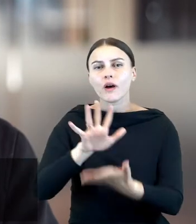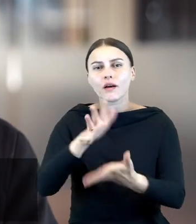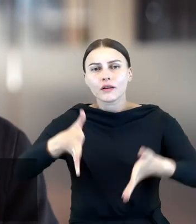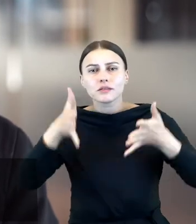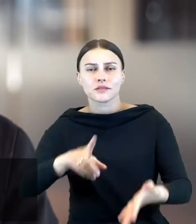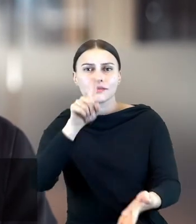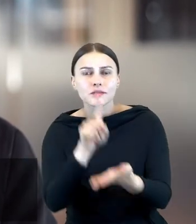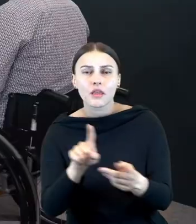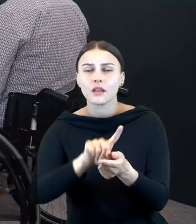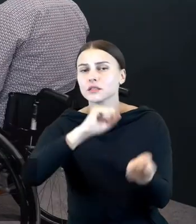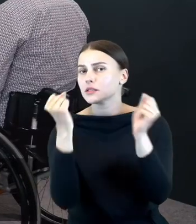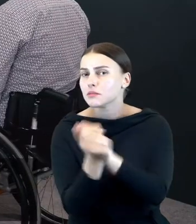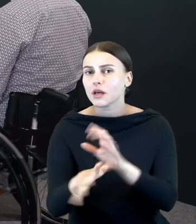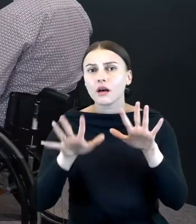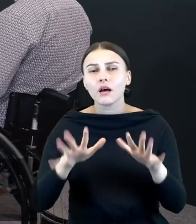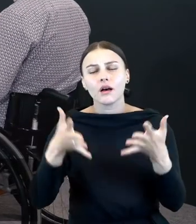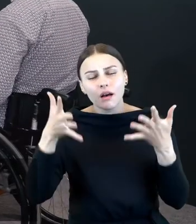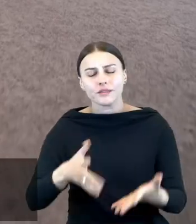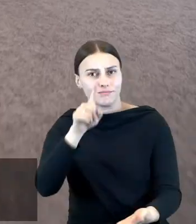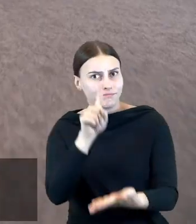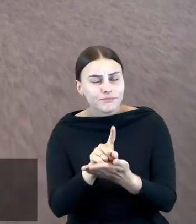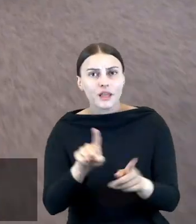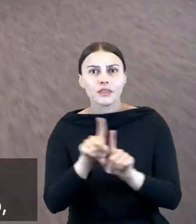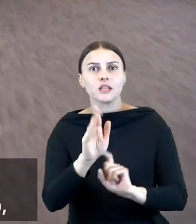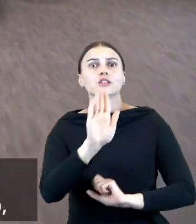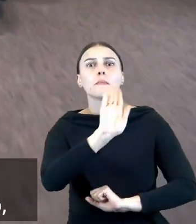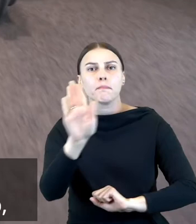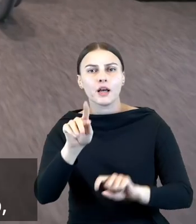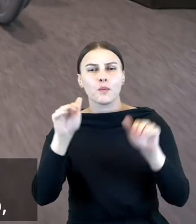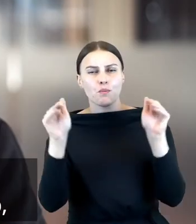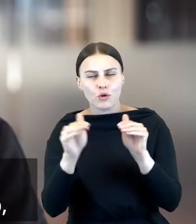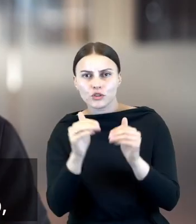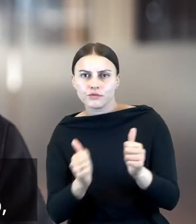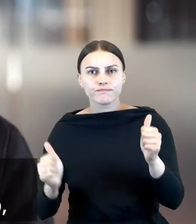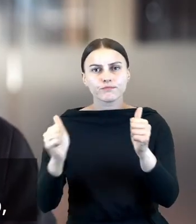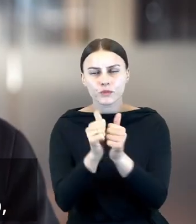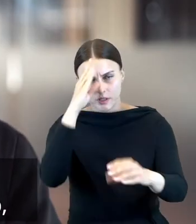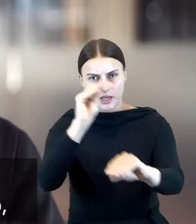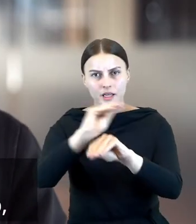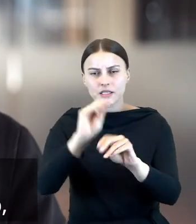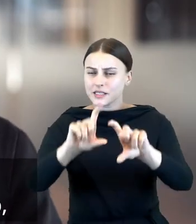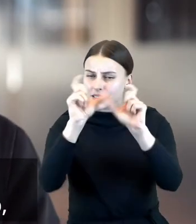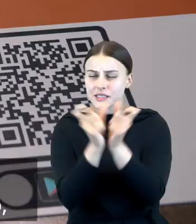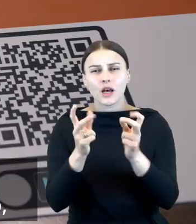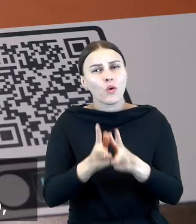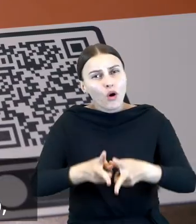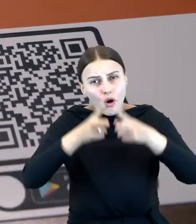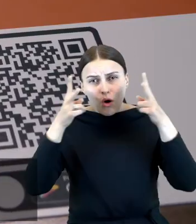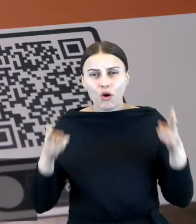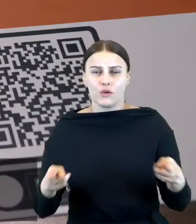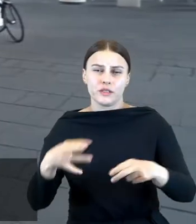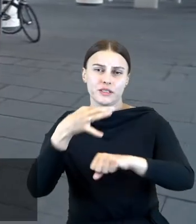indywidualnego trybu zaliczania przedmiotu, zmiany trybu egzaminu. Mają możliwość korzystania z usługi